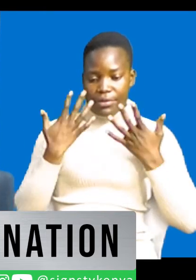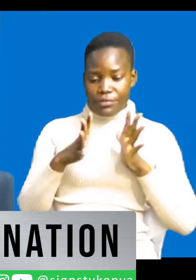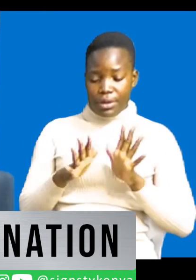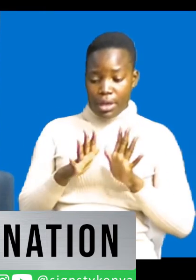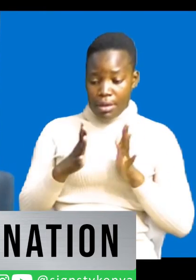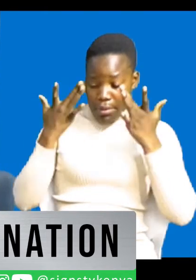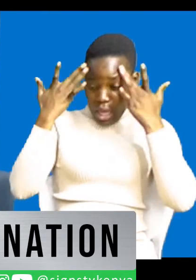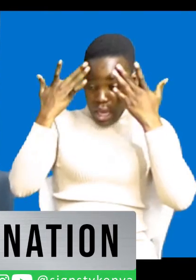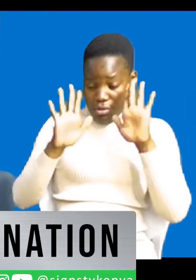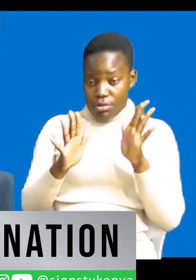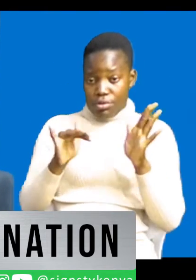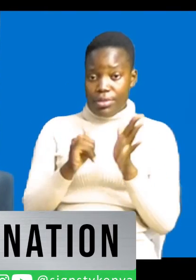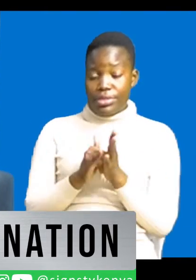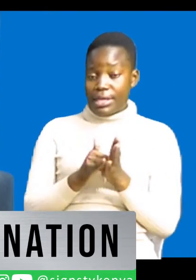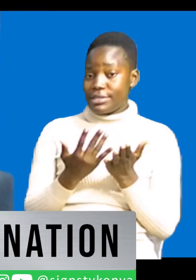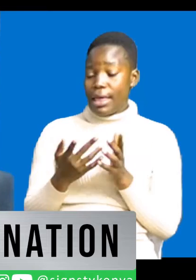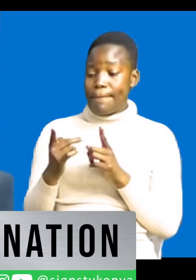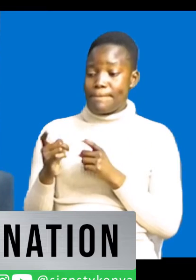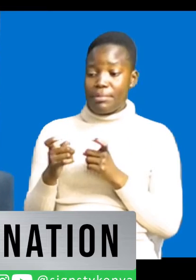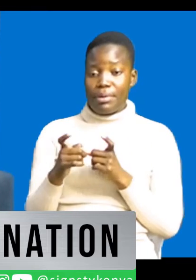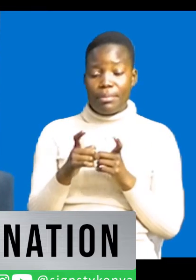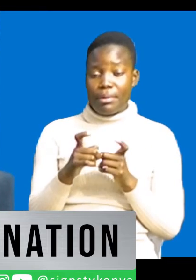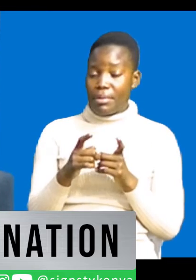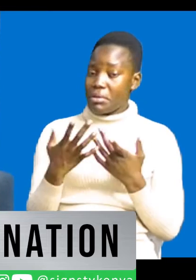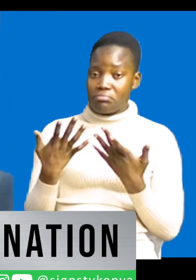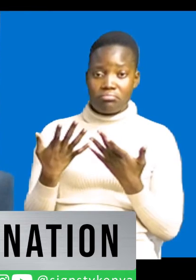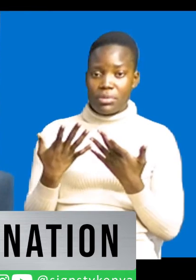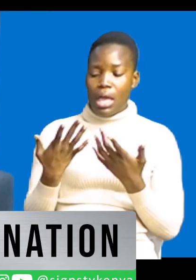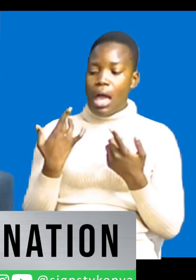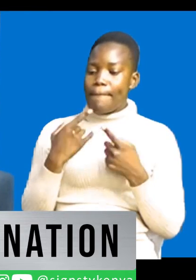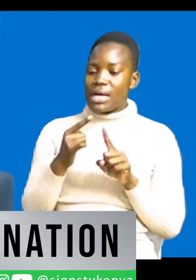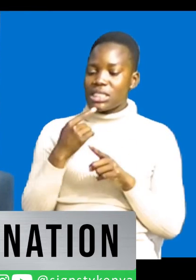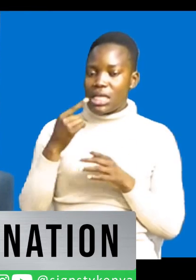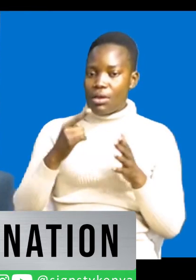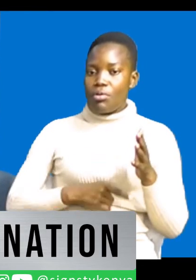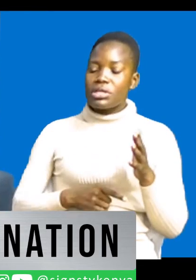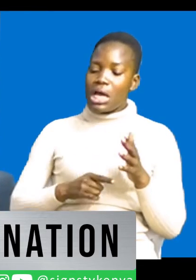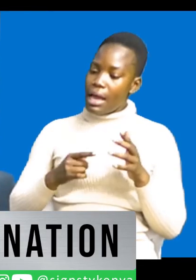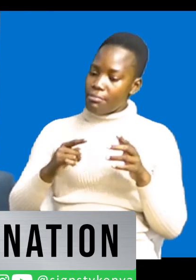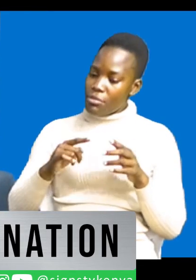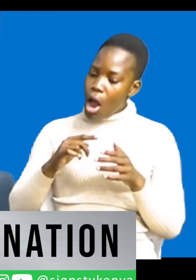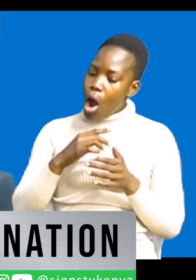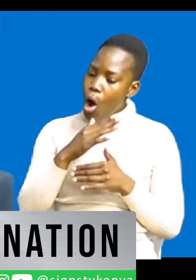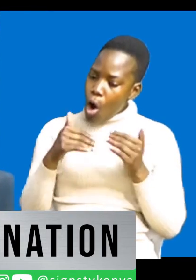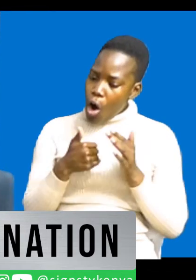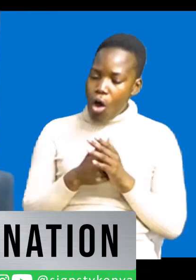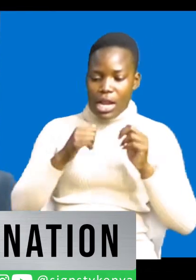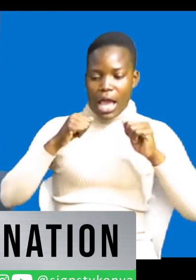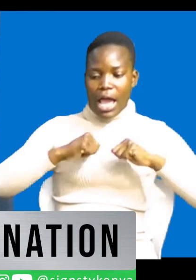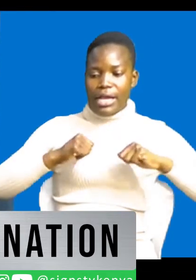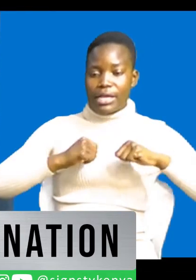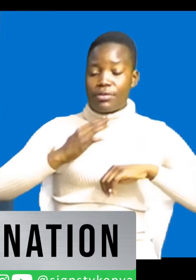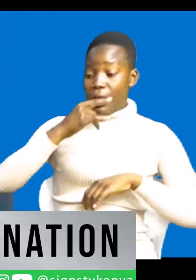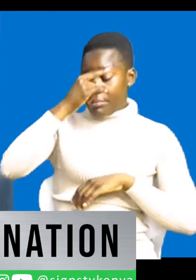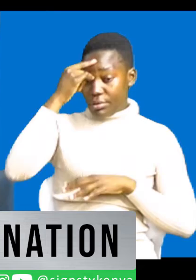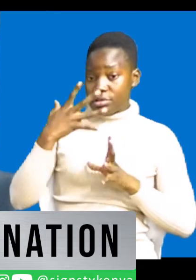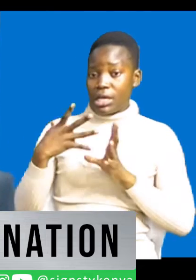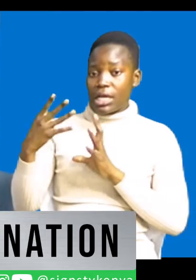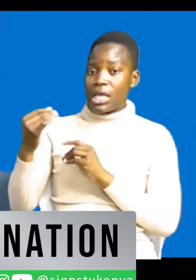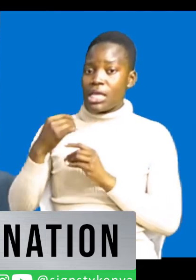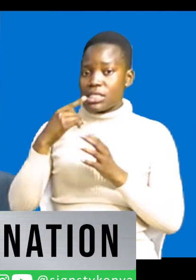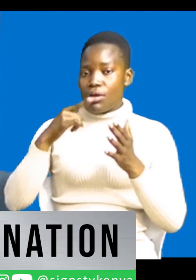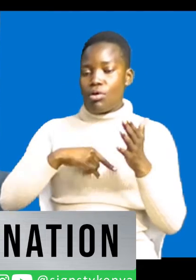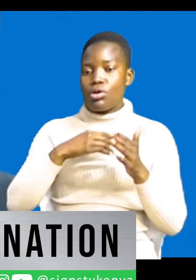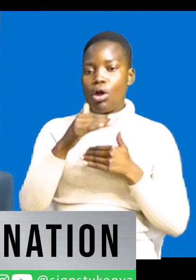sijui those are allegations, I don't want to quote, but tunasema ni kama walisikizana kwa sababu walienda wakasema